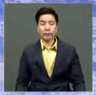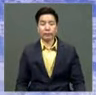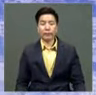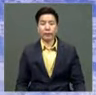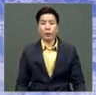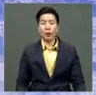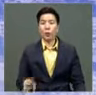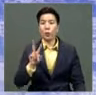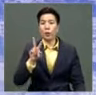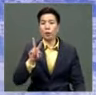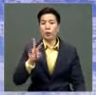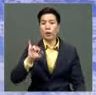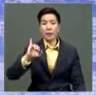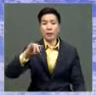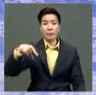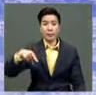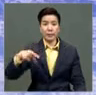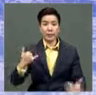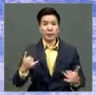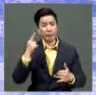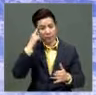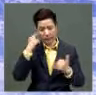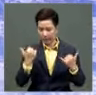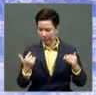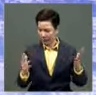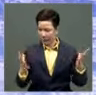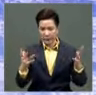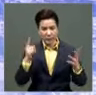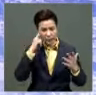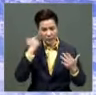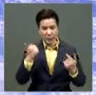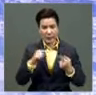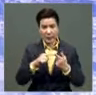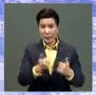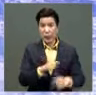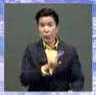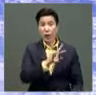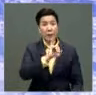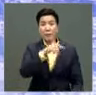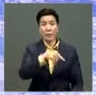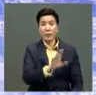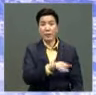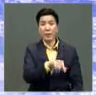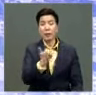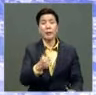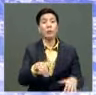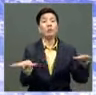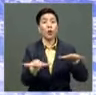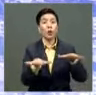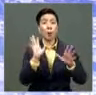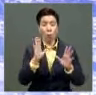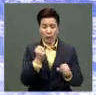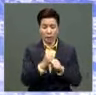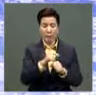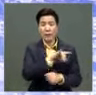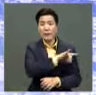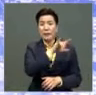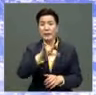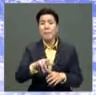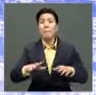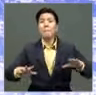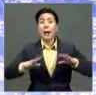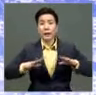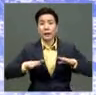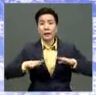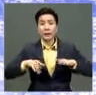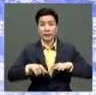ใน VIP ตอนนี้ก็ไม่น่าจะมีนะครับรายนี้ก็ไม่ได้เป็น VIP นะครับเป็นรายนี้เป็นโดยปกติเป็นลูกเรือลงมาพักนะ